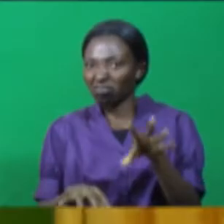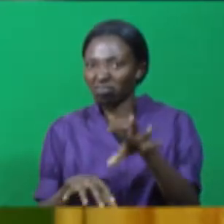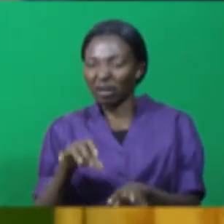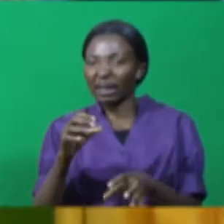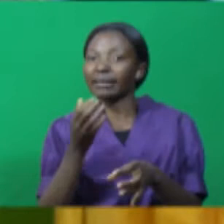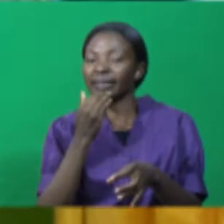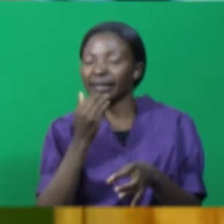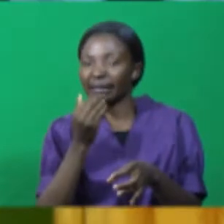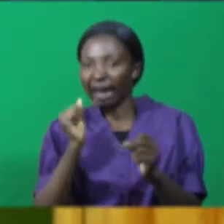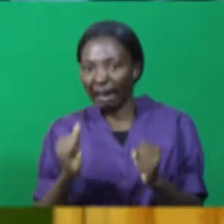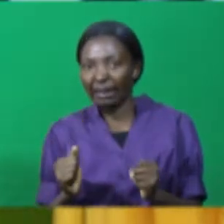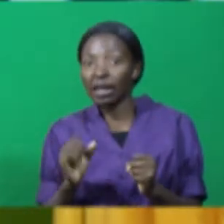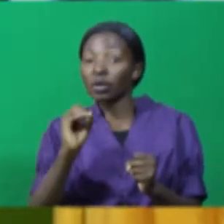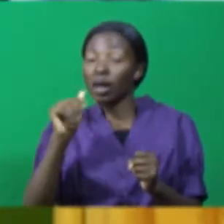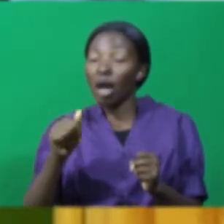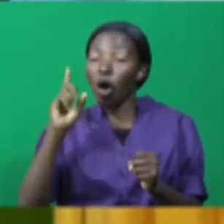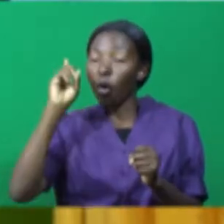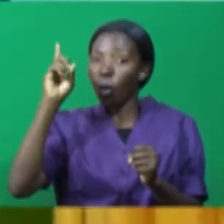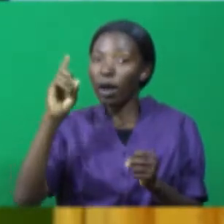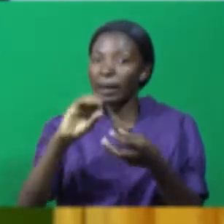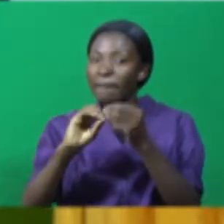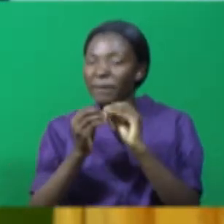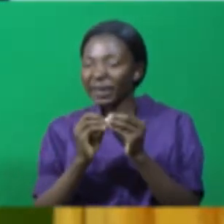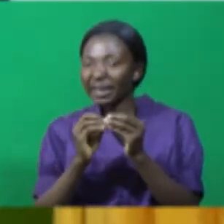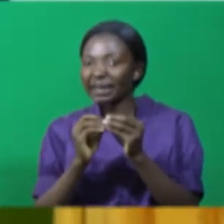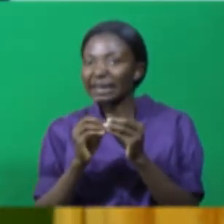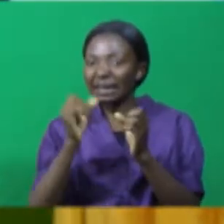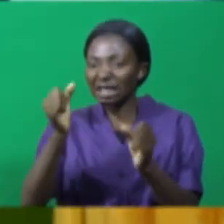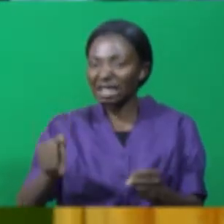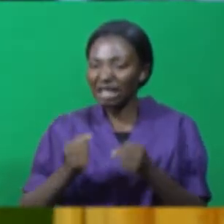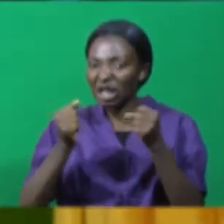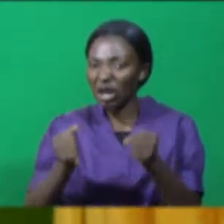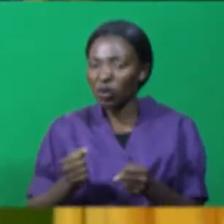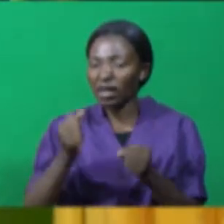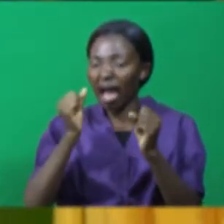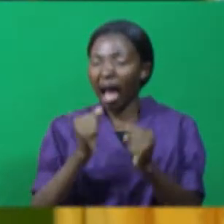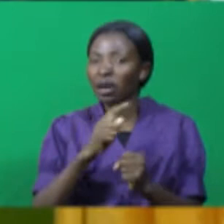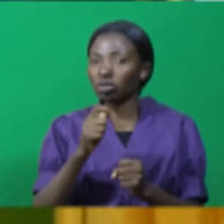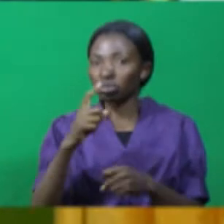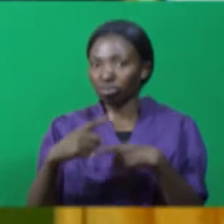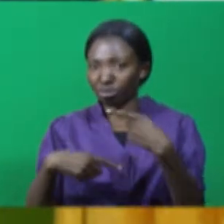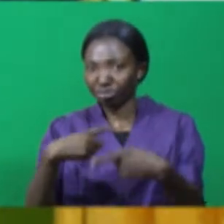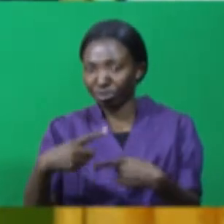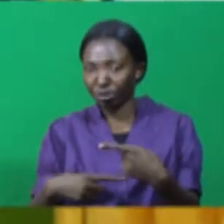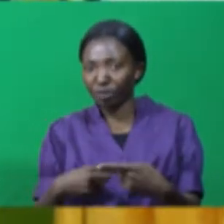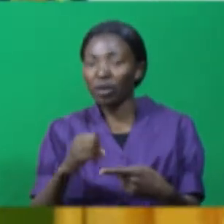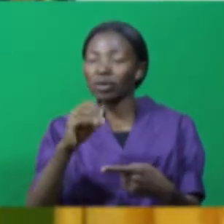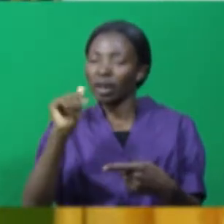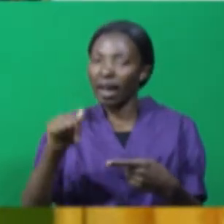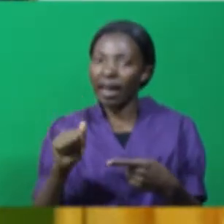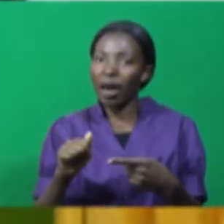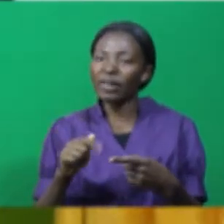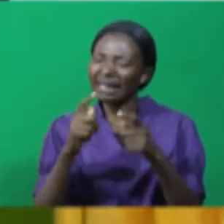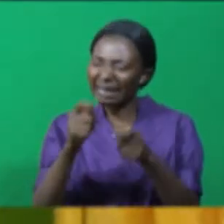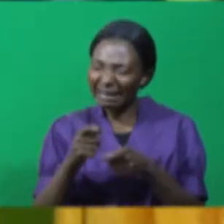Ndokushanda kwa Mwari manje. Ndiye akaita kuti dzite unge kunenge kunyura. But dzakuita kunenge kunyura asi